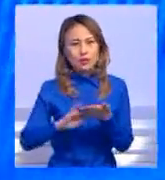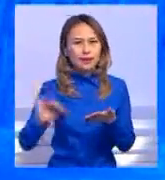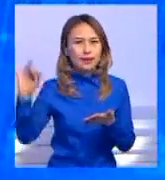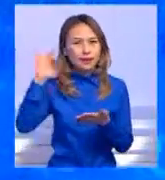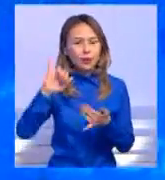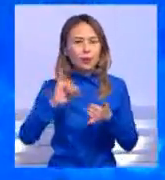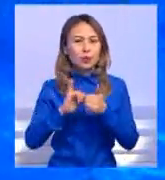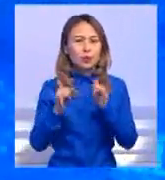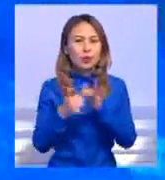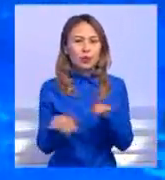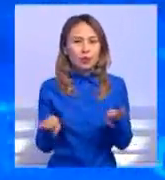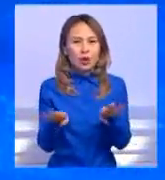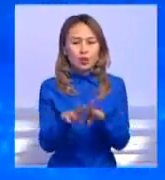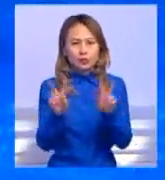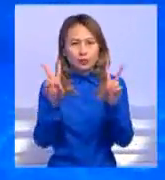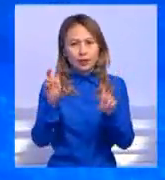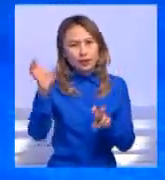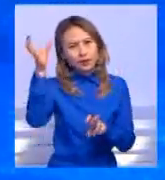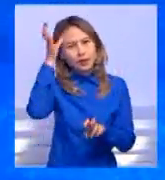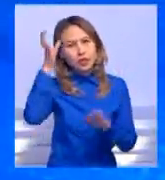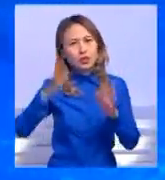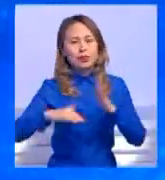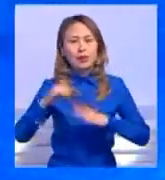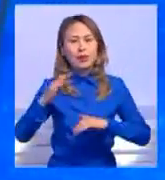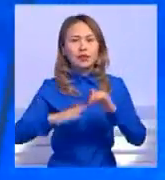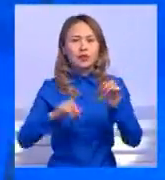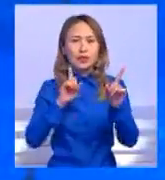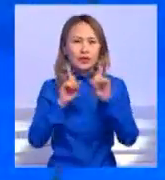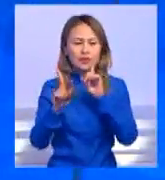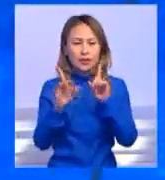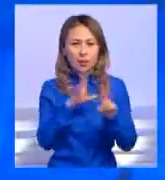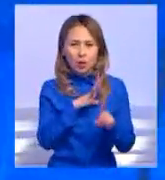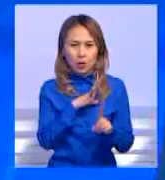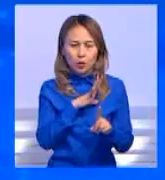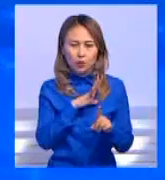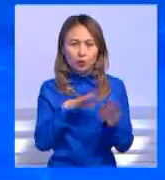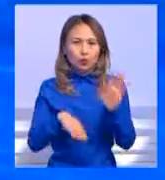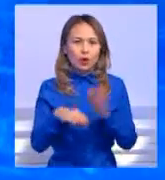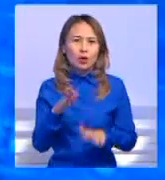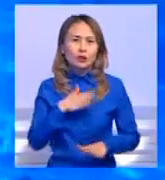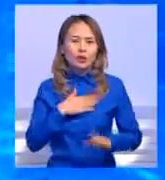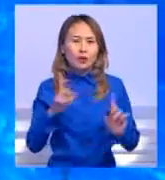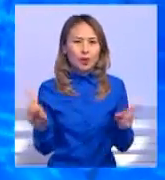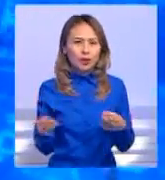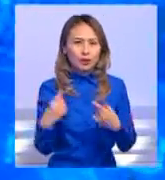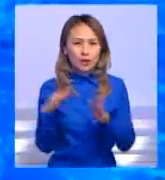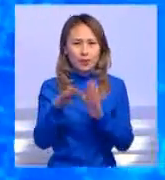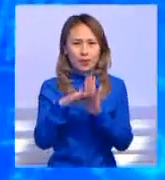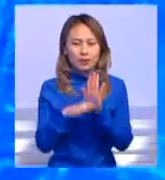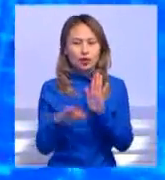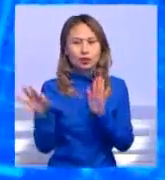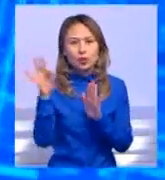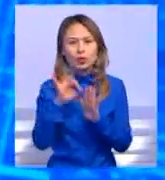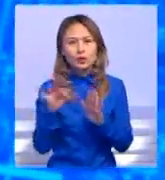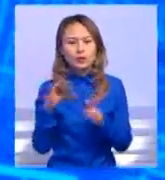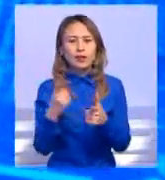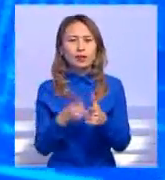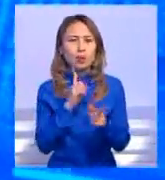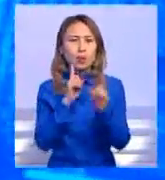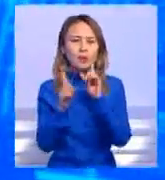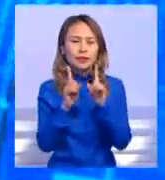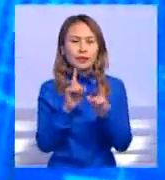тарихы. Өскеменде осындай атаумен ауқымды ғылыми тәжірибелік конференция өтті. Рухани жаңғыру бағдарламасы аясында ұйымдастырылған